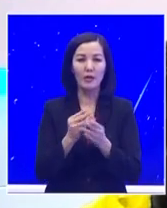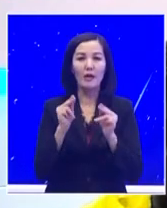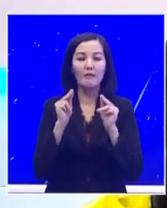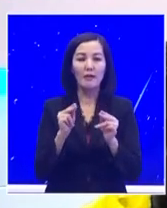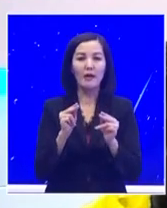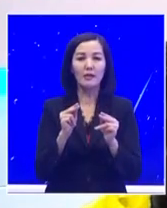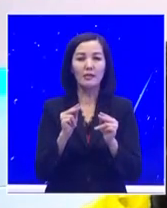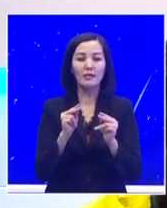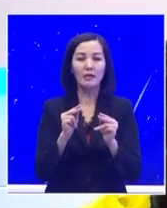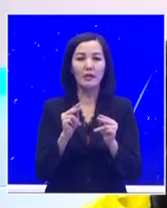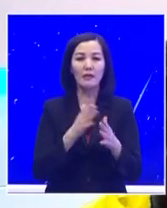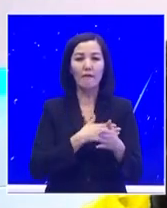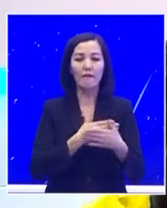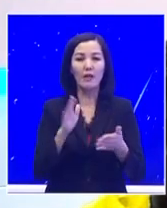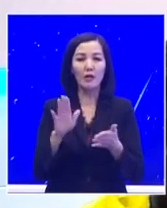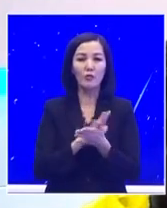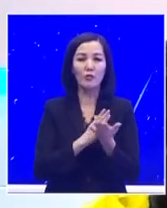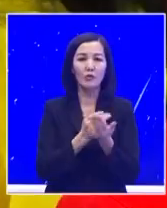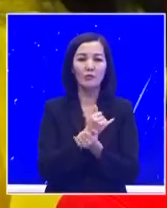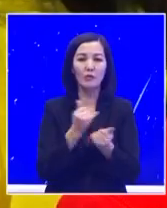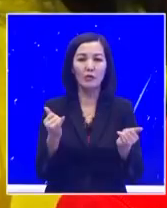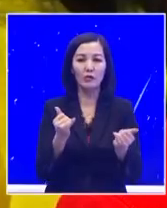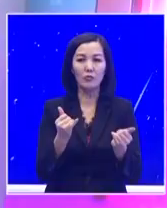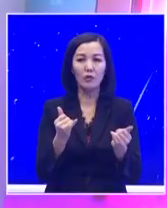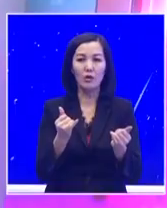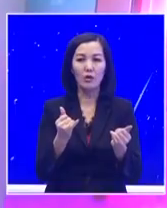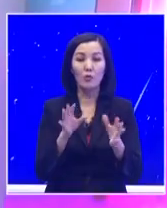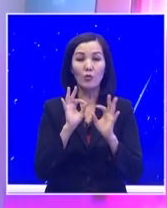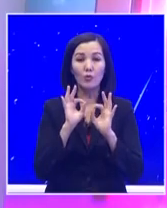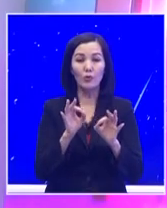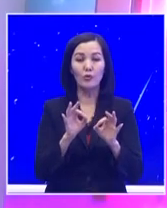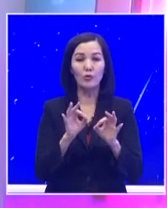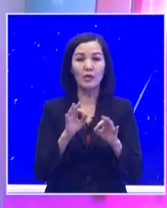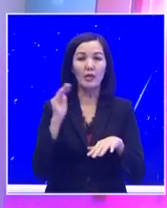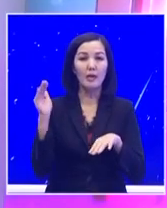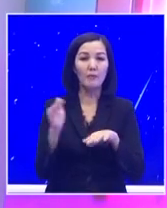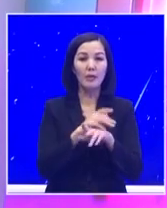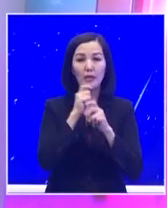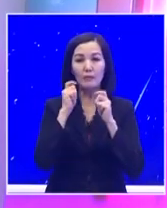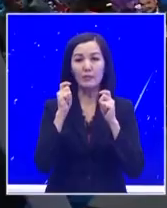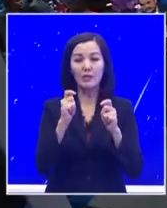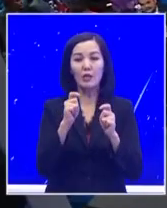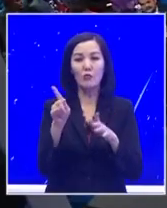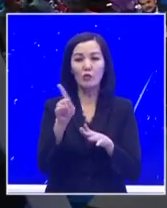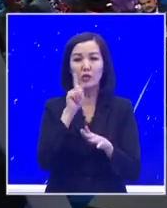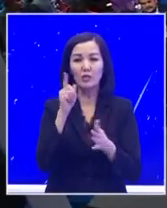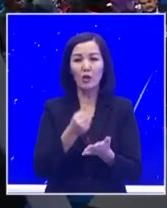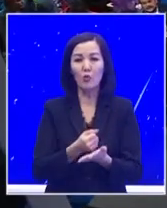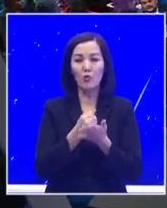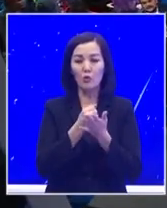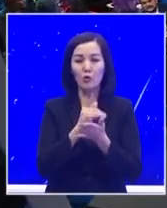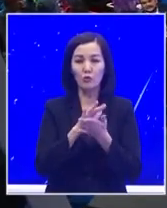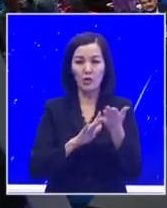озық үлгісі деп осыны айтуымыз керек. Жақсылық жасауды жалау еткен жастарға қолдау үзілген емес.